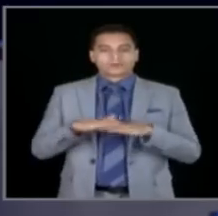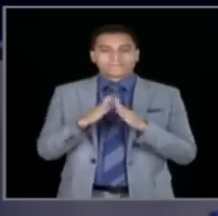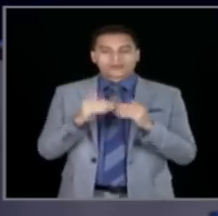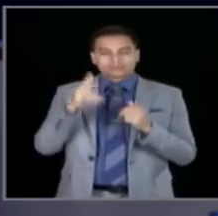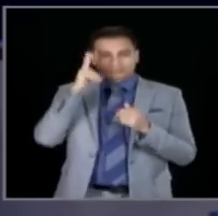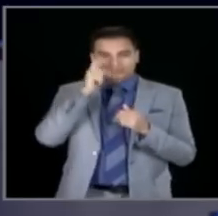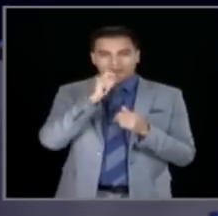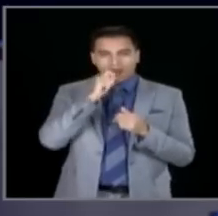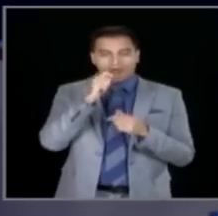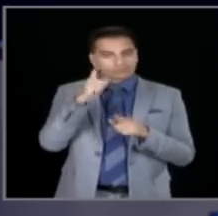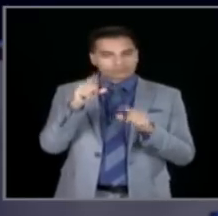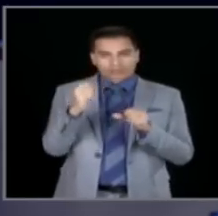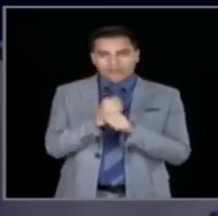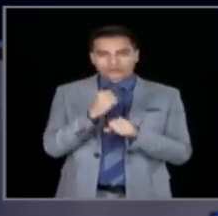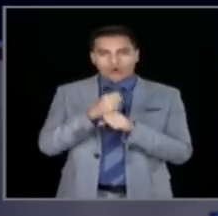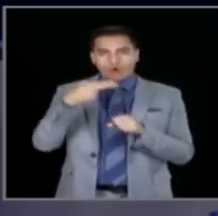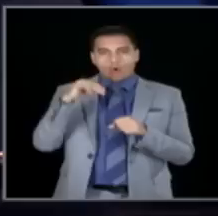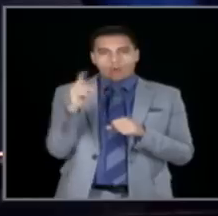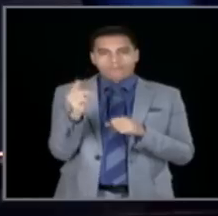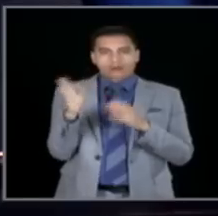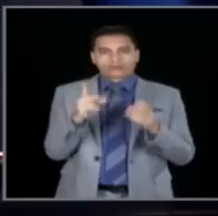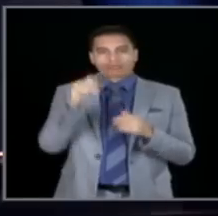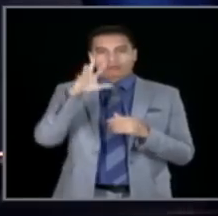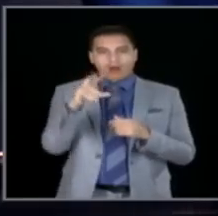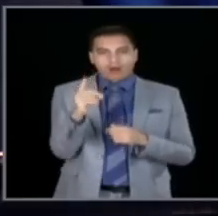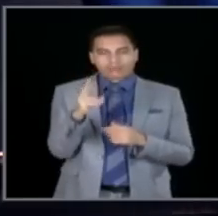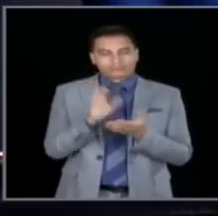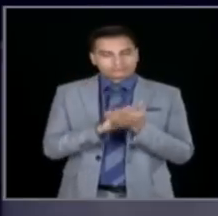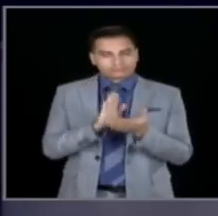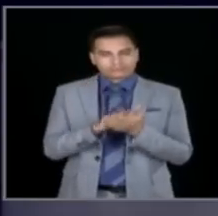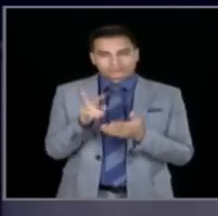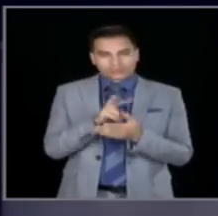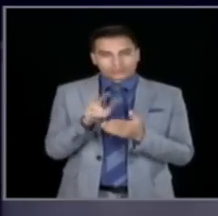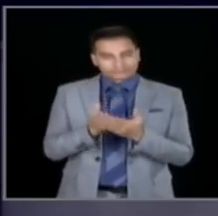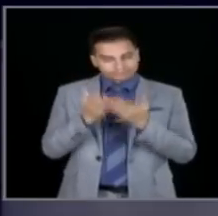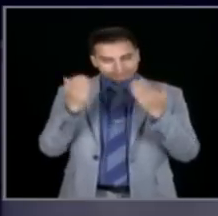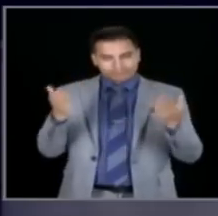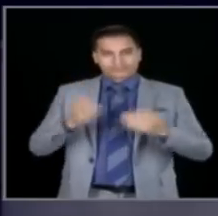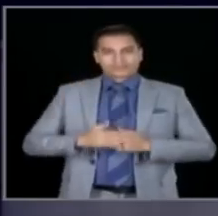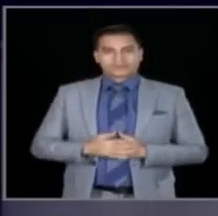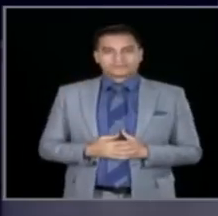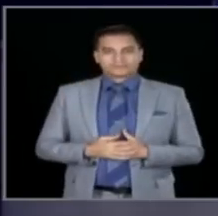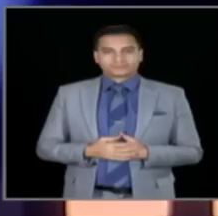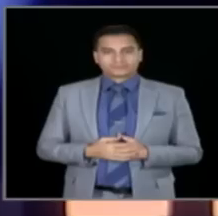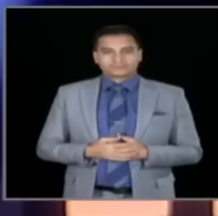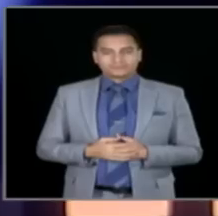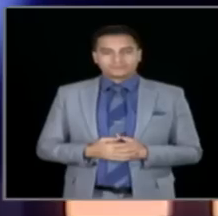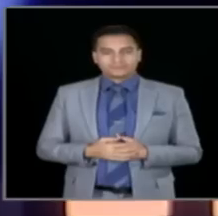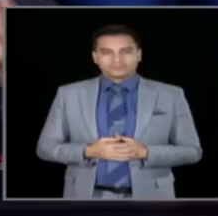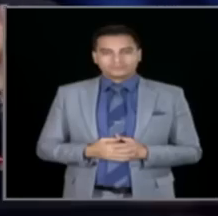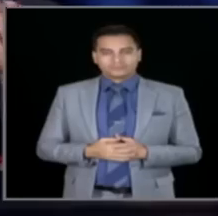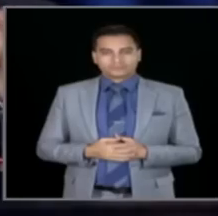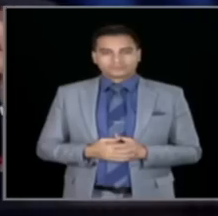الصحفي المتألق عمر طاهر. كلنا نحيي البحراوي وأحمد محمود. أحمد محمود